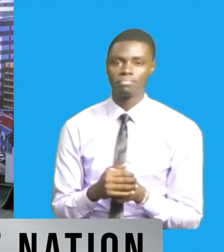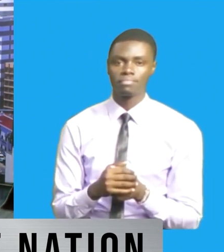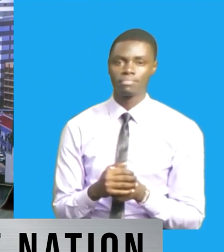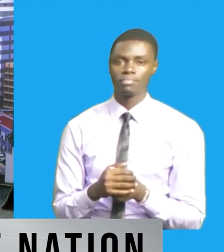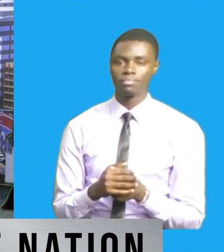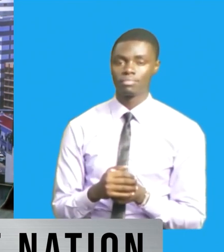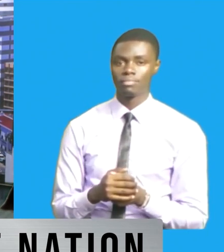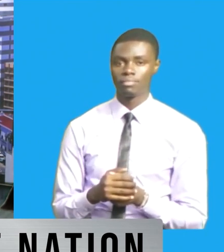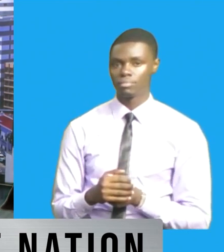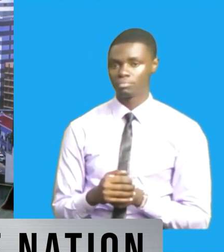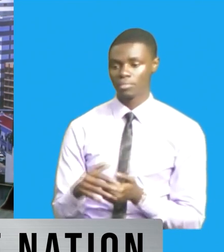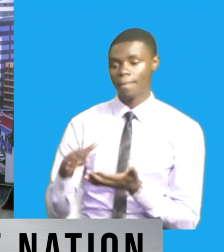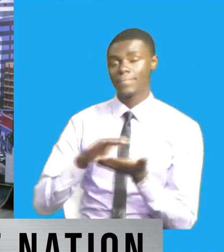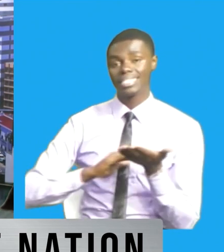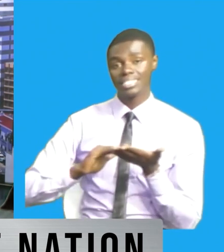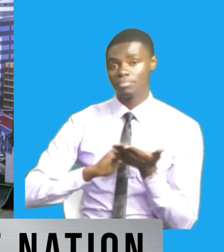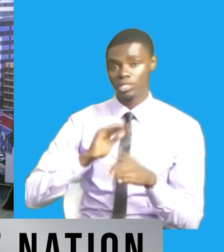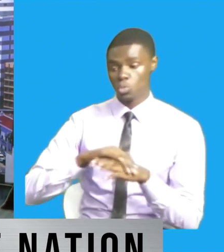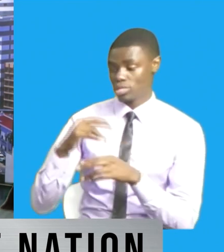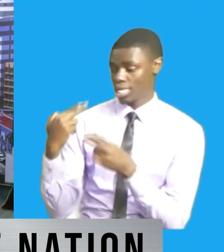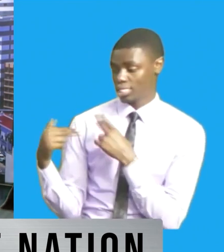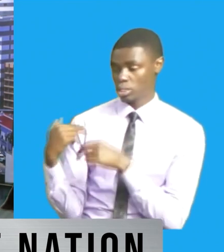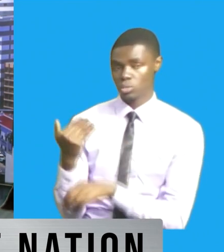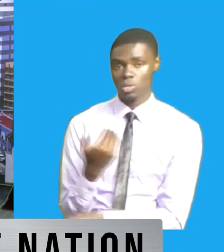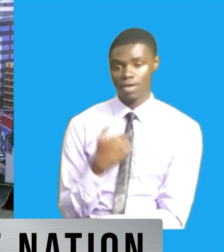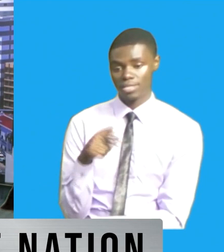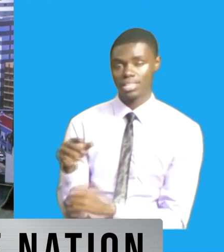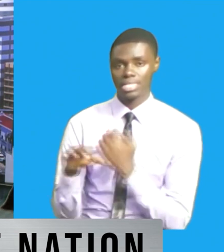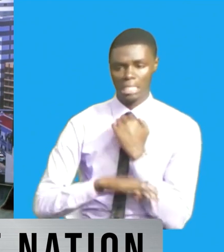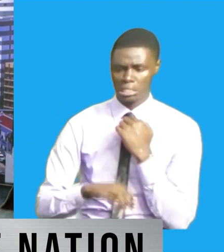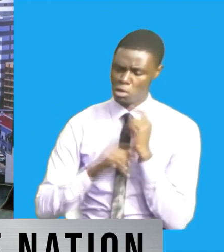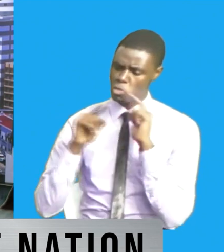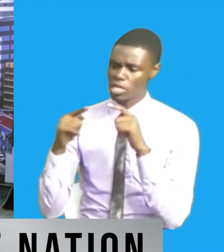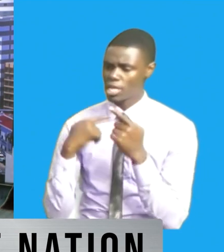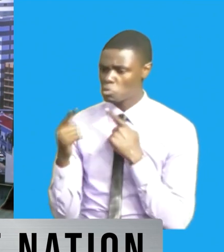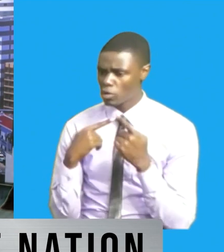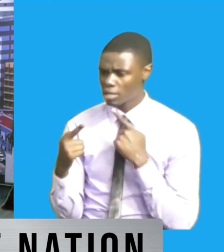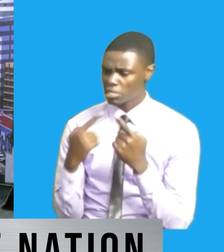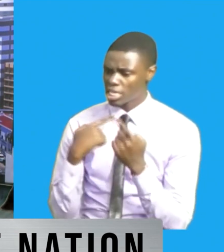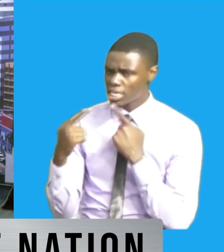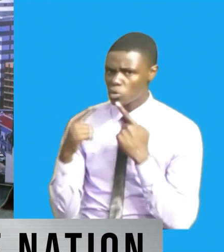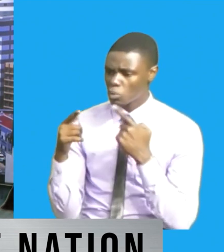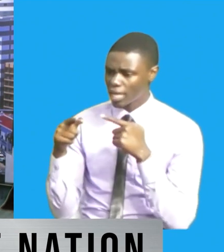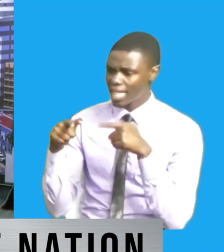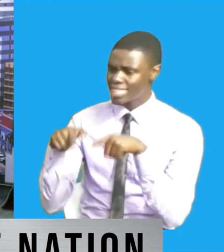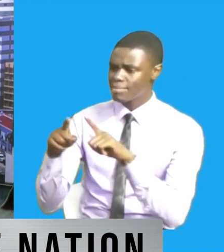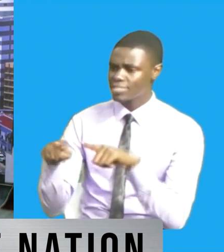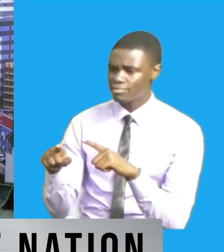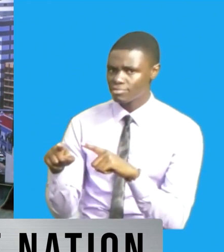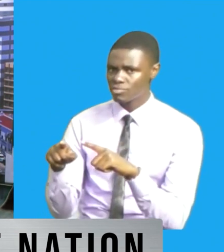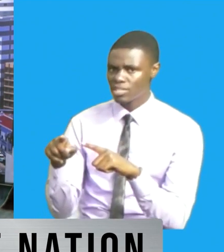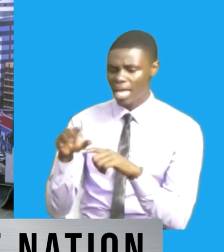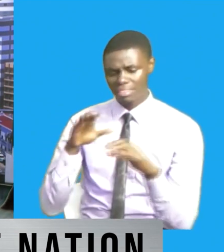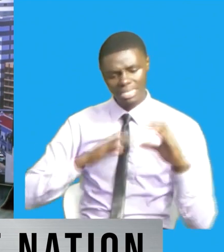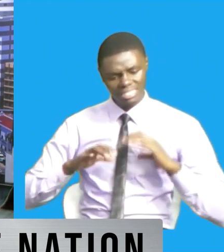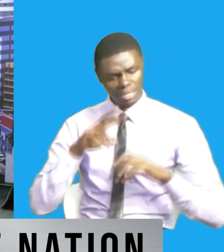right. it is based on the history that we have had in this country. Okay. Ukienda kuongea, wanaongea mambo yao, wanamaliza, wanawacha mambo mengine.